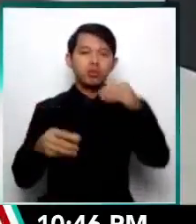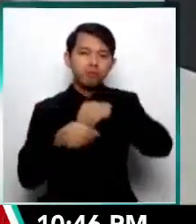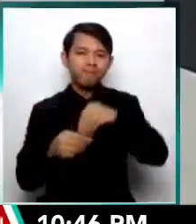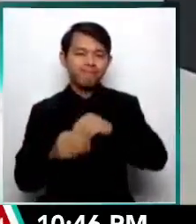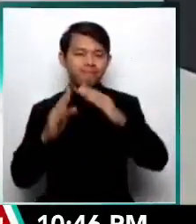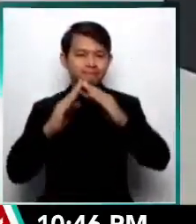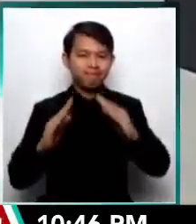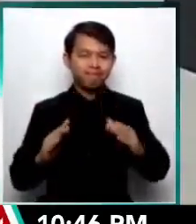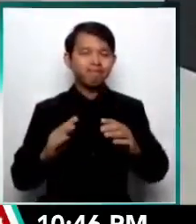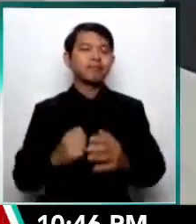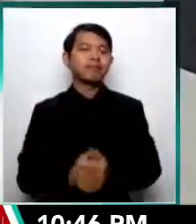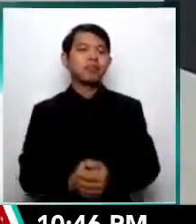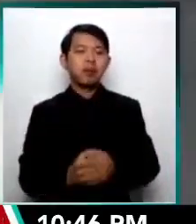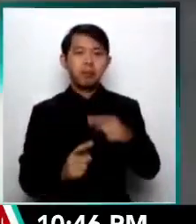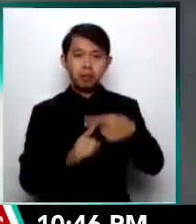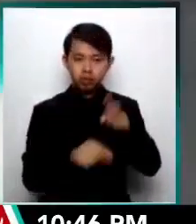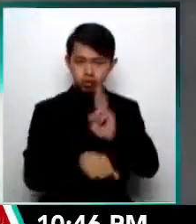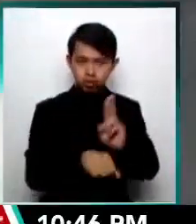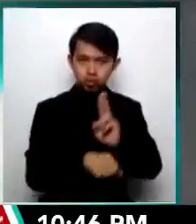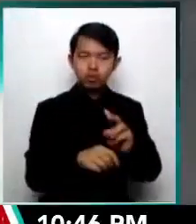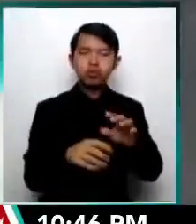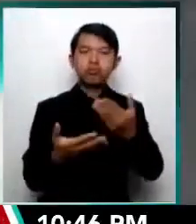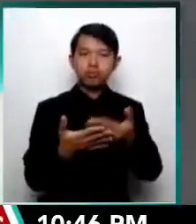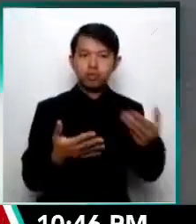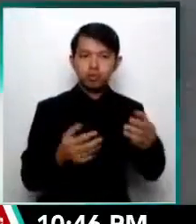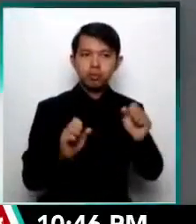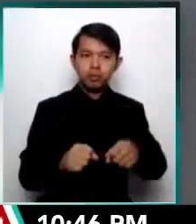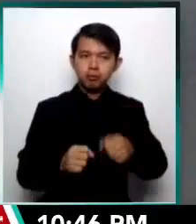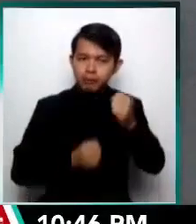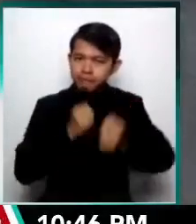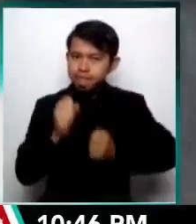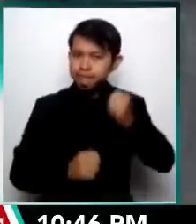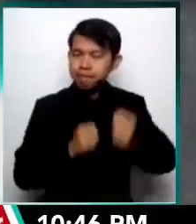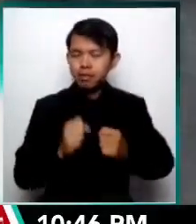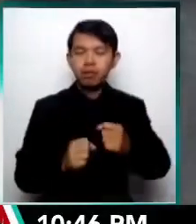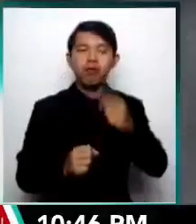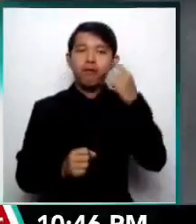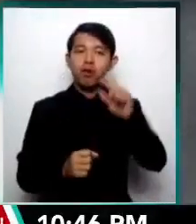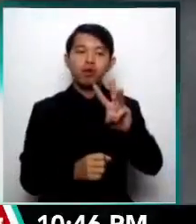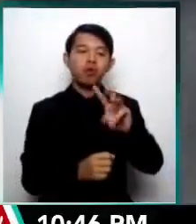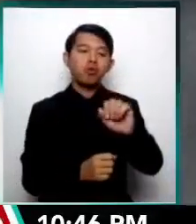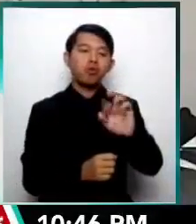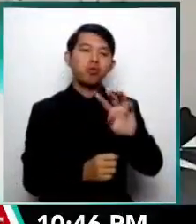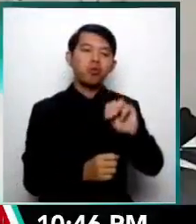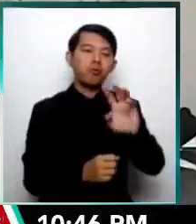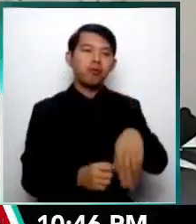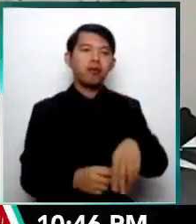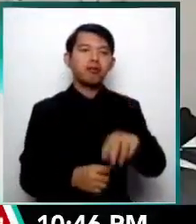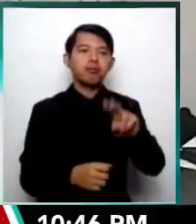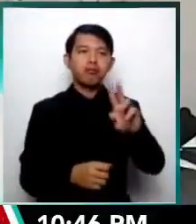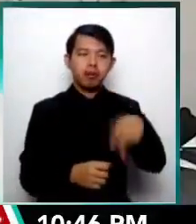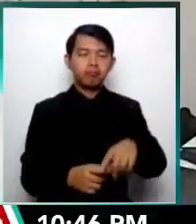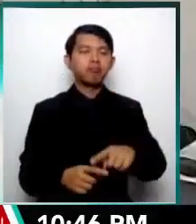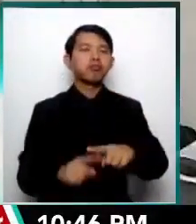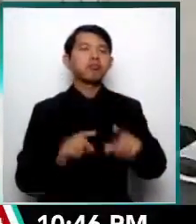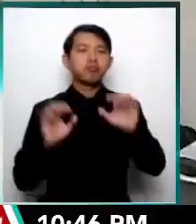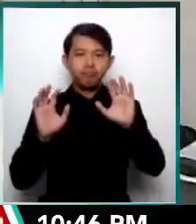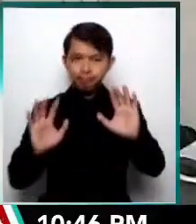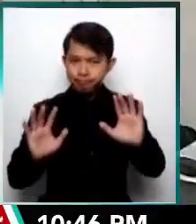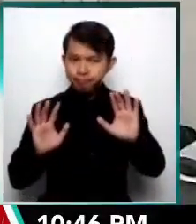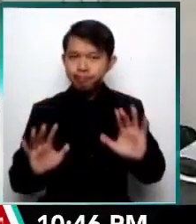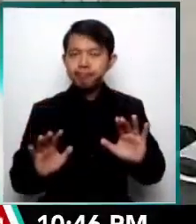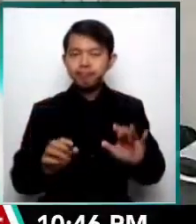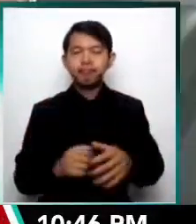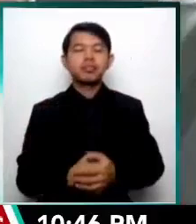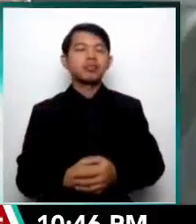10 minutes jumping jack o jogging in place bilang warm-up. Sundan ng squat and press, front and side raises, at